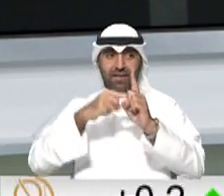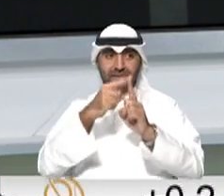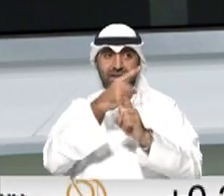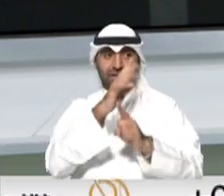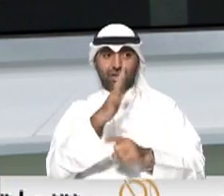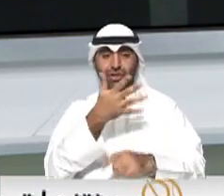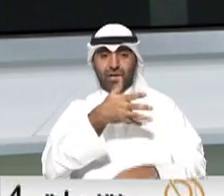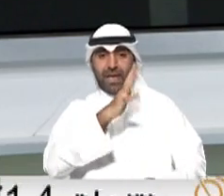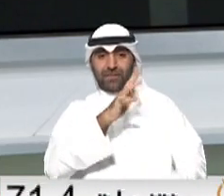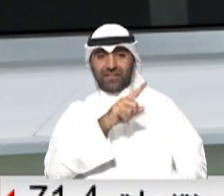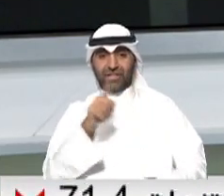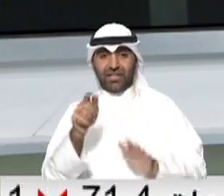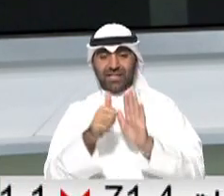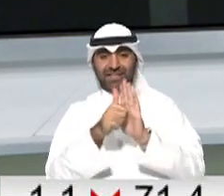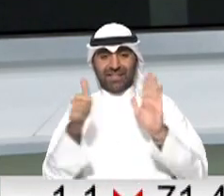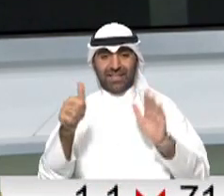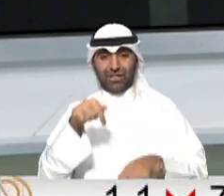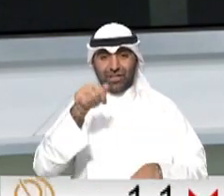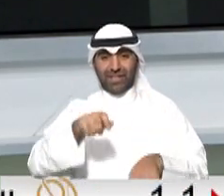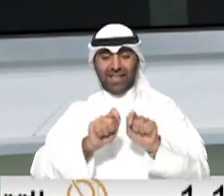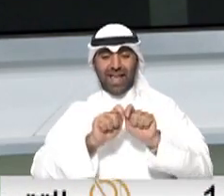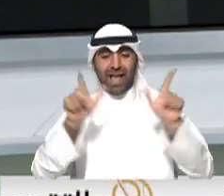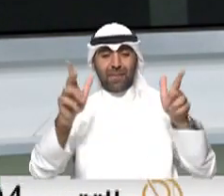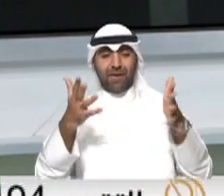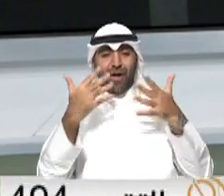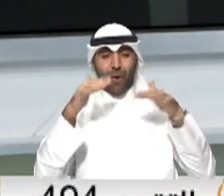المعتدلة خلال عطلة نهاية هذا الأسبوع. أعزائي المشاهدين شكرا على المتابعة.